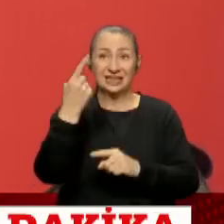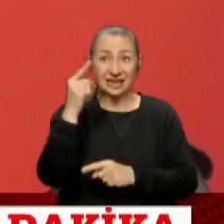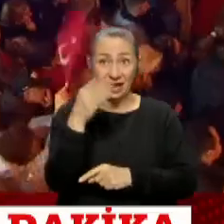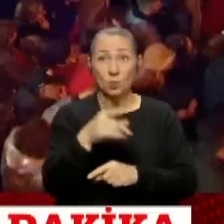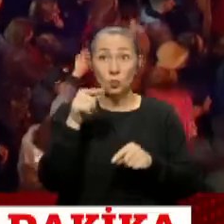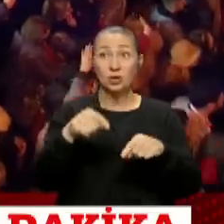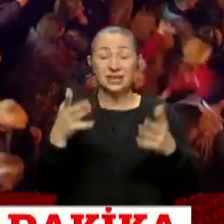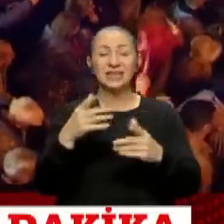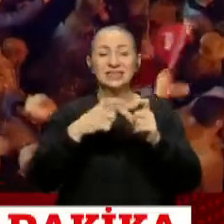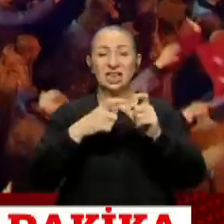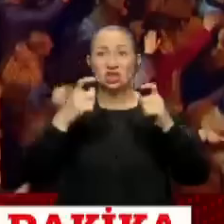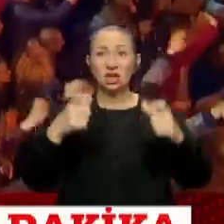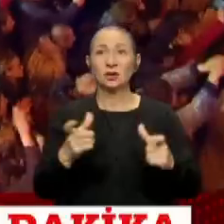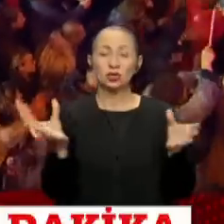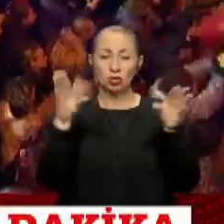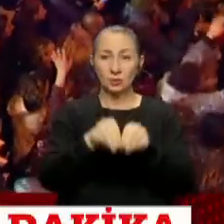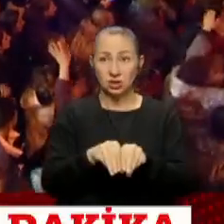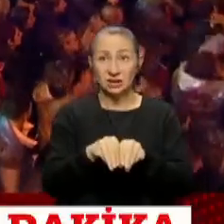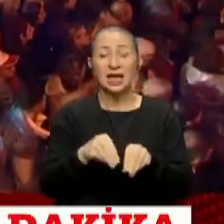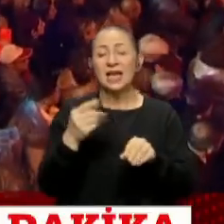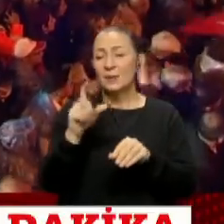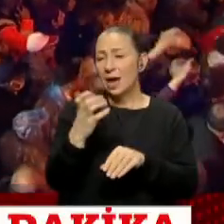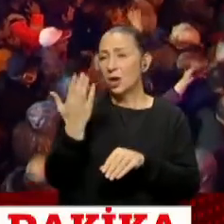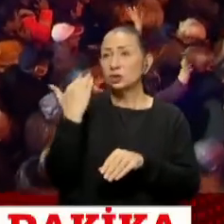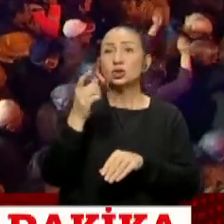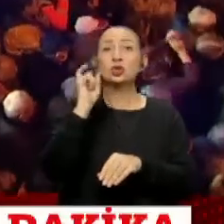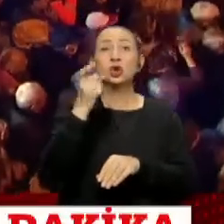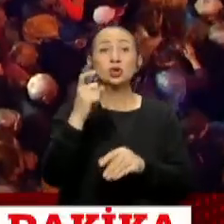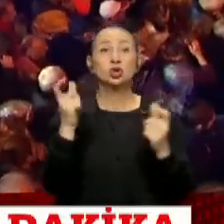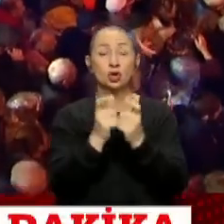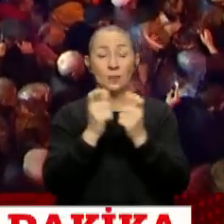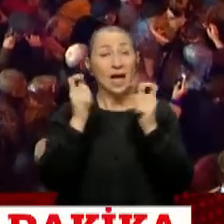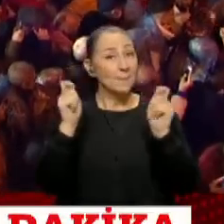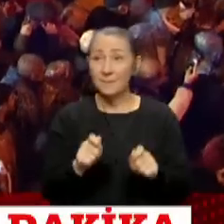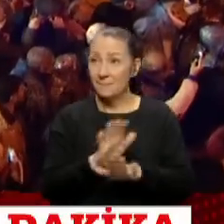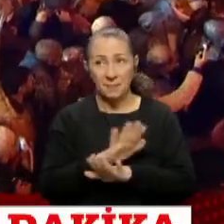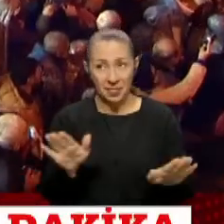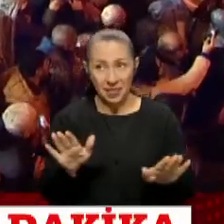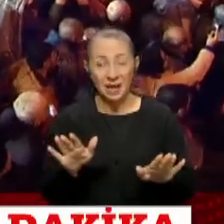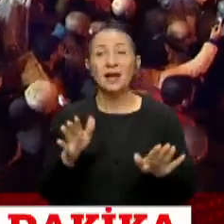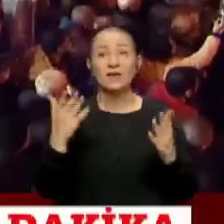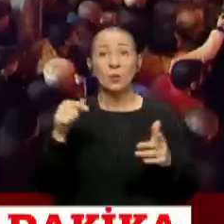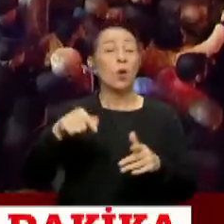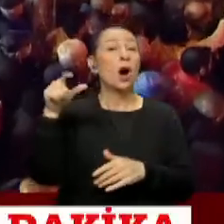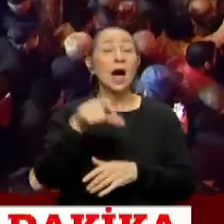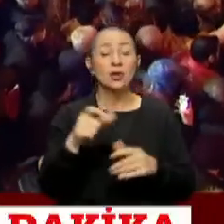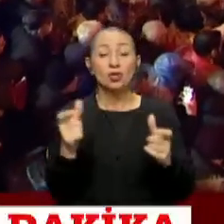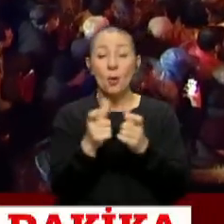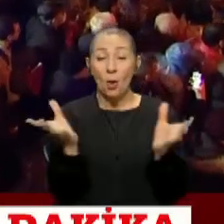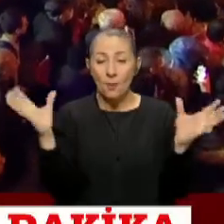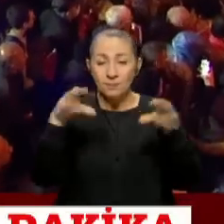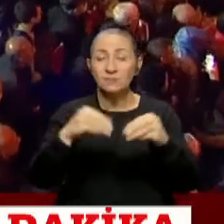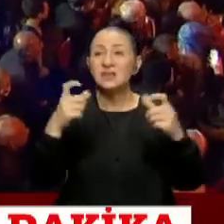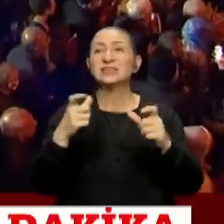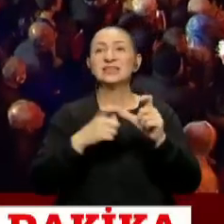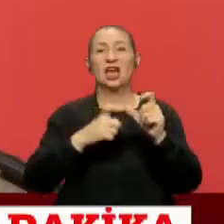parti bu kez Saraçhane'de toplanacaktı. Geçtiğimiz ay 9. toplantılarını yapmışlardı. Ve bu ay toplandı. vardıkları